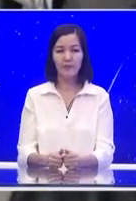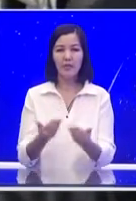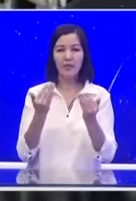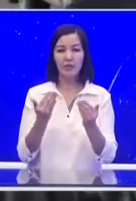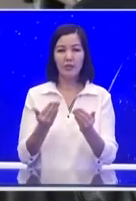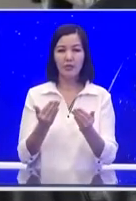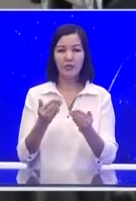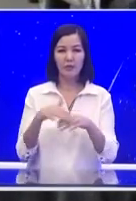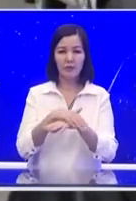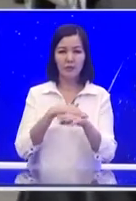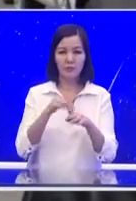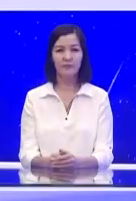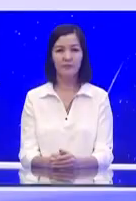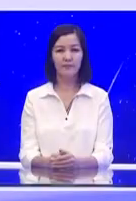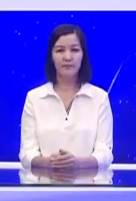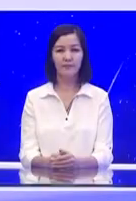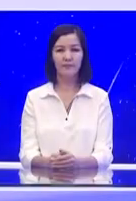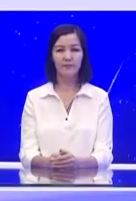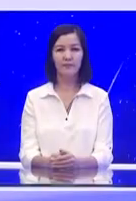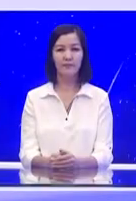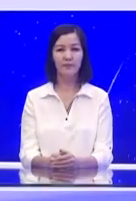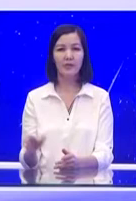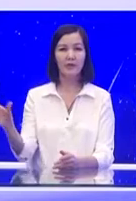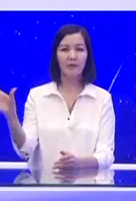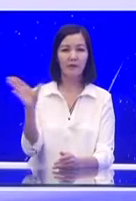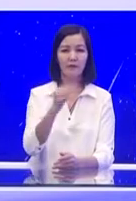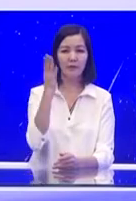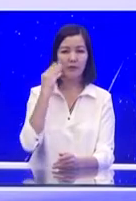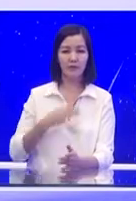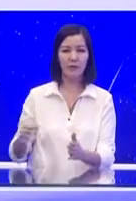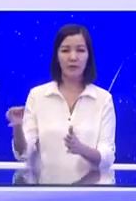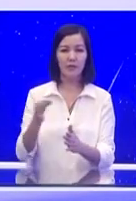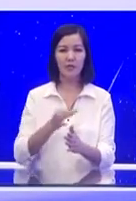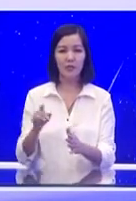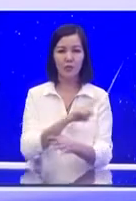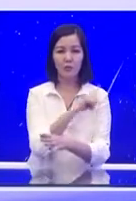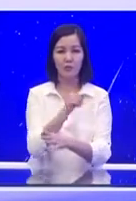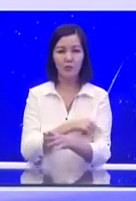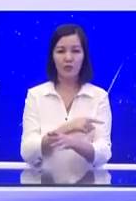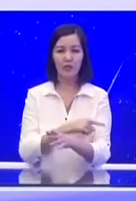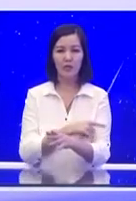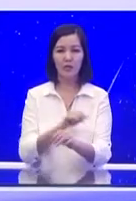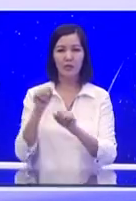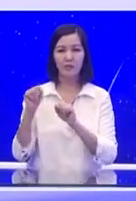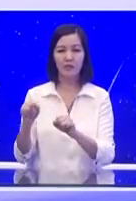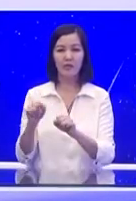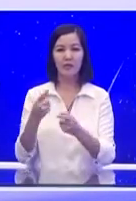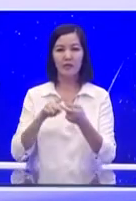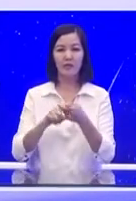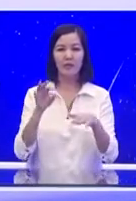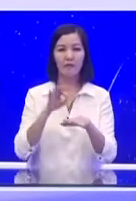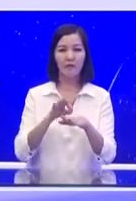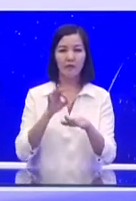нашему обществу. Во всей территории Алматинской области усилены меры безопасности в связи с коронавирусом.